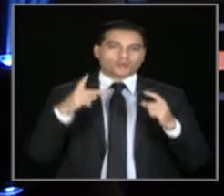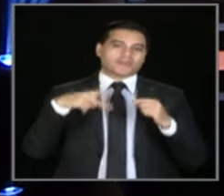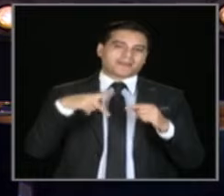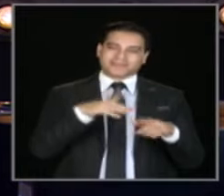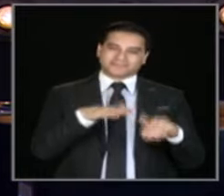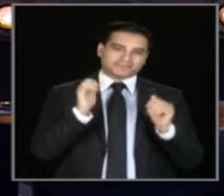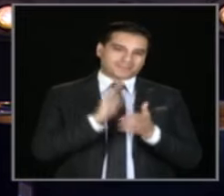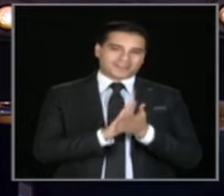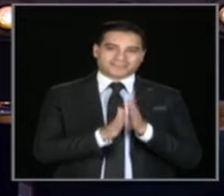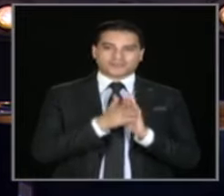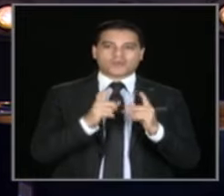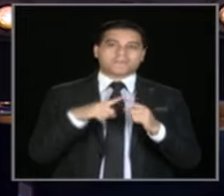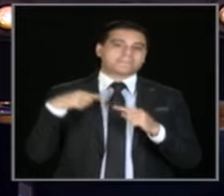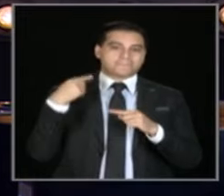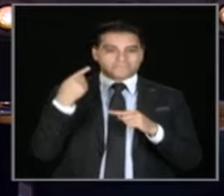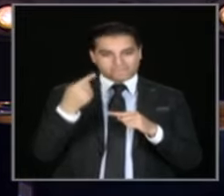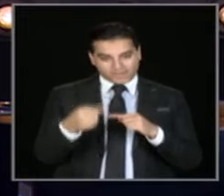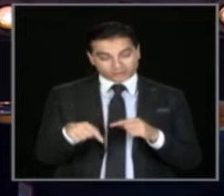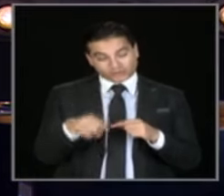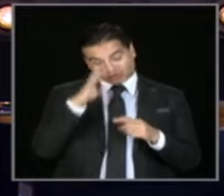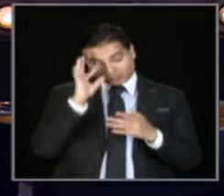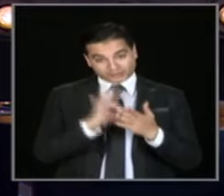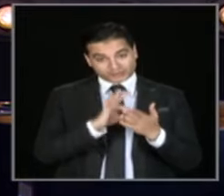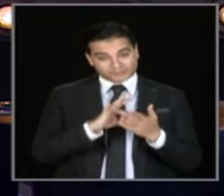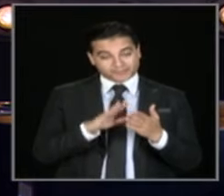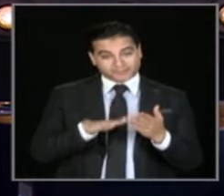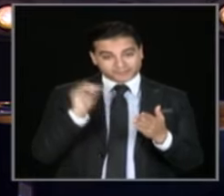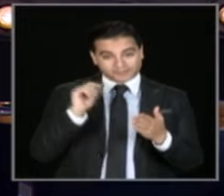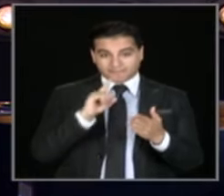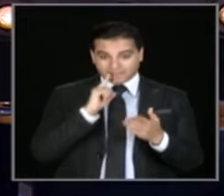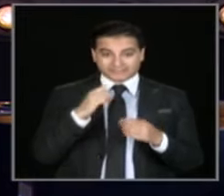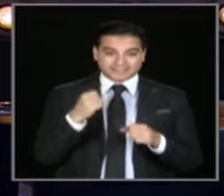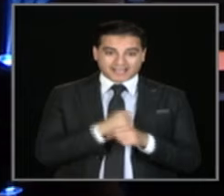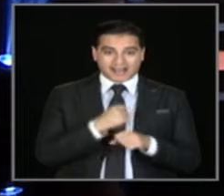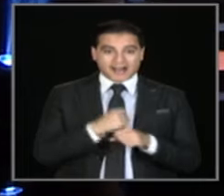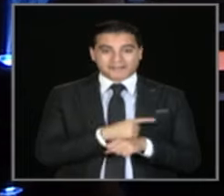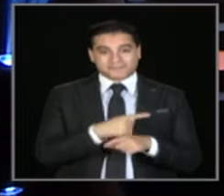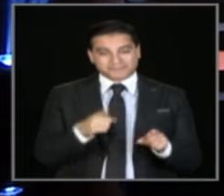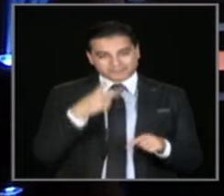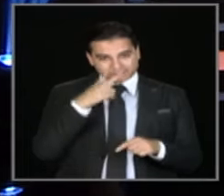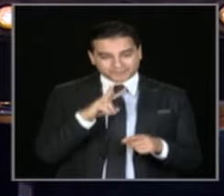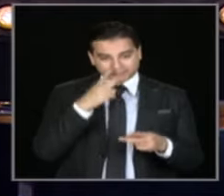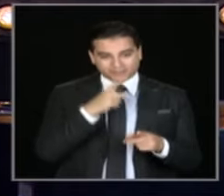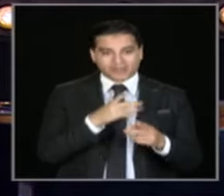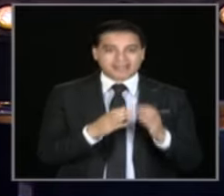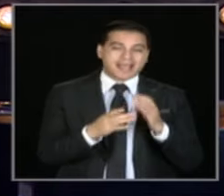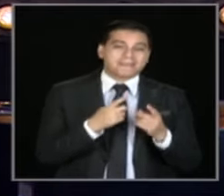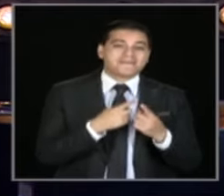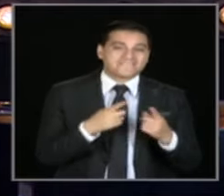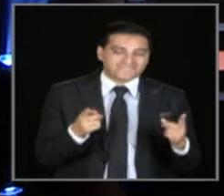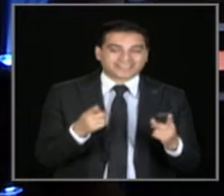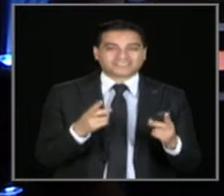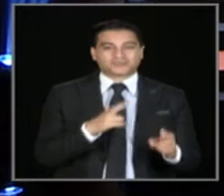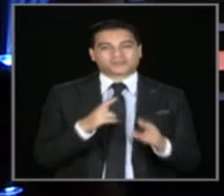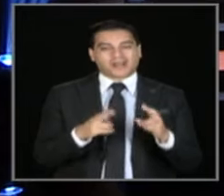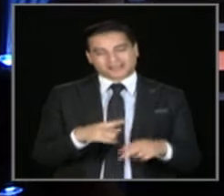أكيد، وماتش النهاردة طار منكم، والحقيقة طار من إيديكم، يعني الإجابات كانت عندكم في أكتر من